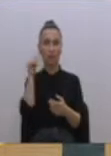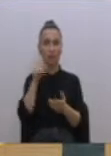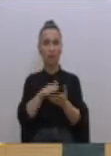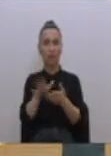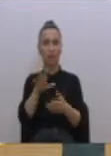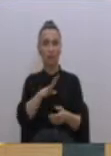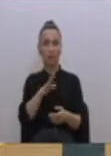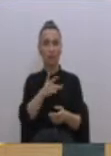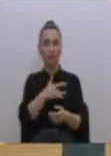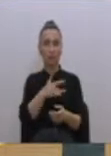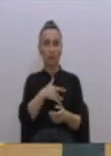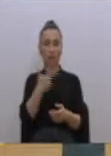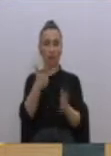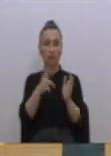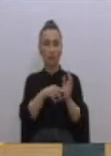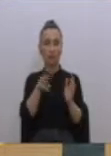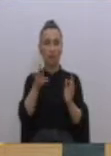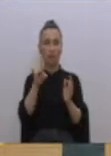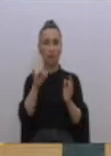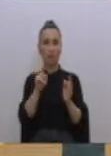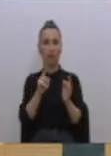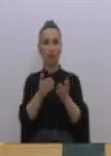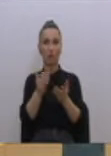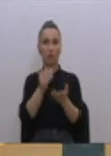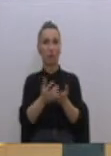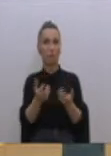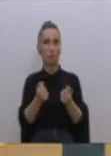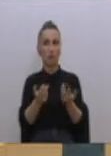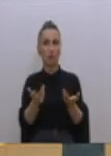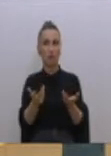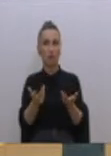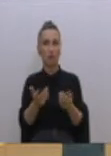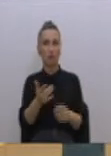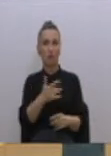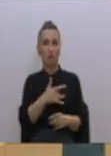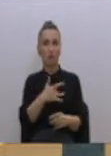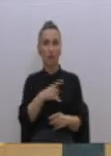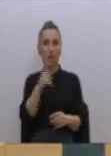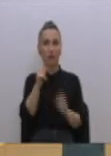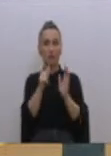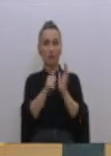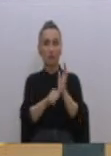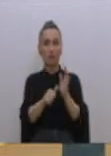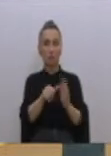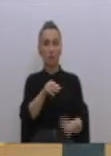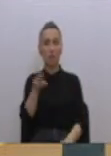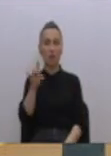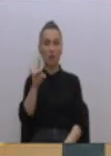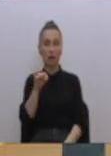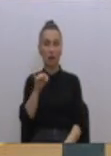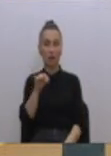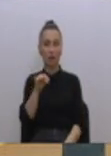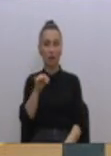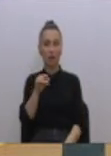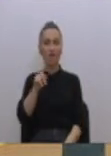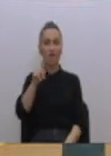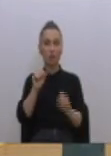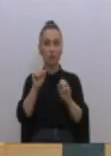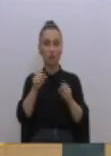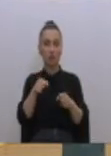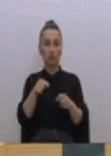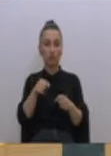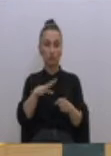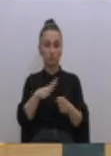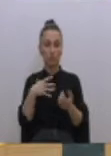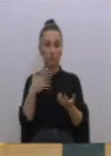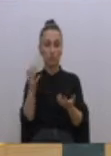uhađe, da, uhađe, da, milioane de lari, rașede, miuire, da, uhađe, da, samo 10 milioane de lari, valde bule, baromel, ceile, da, am